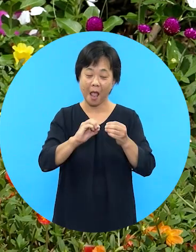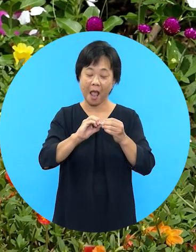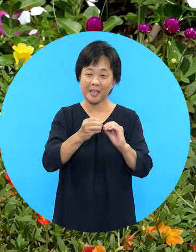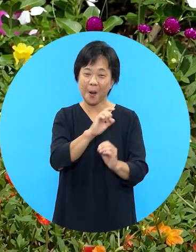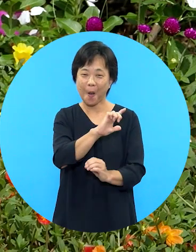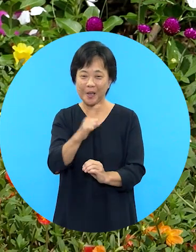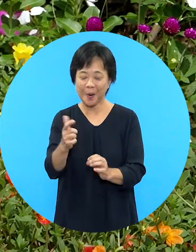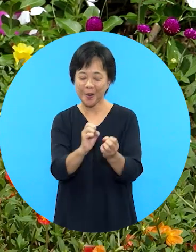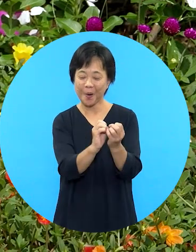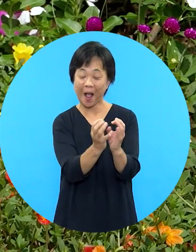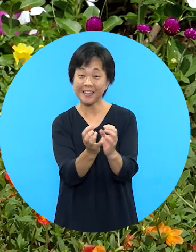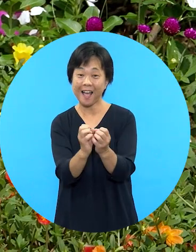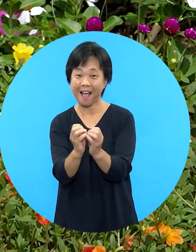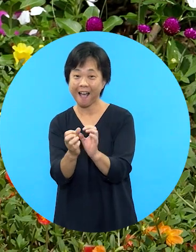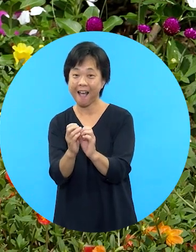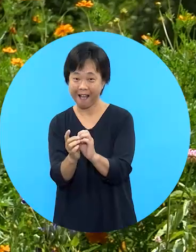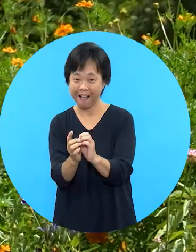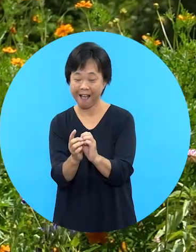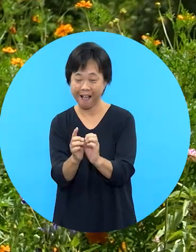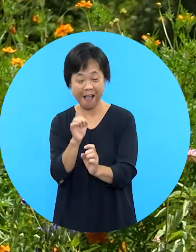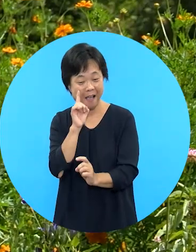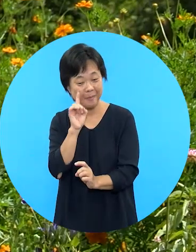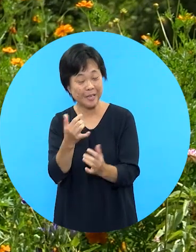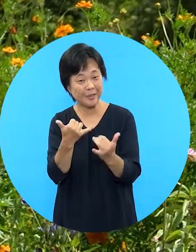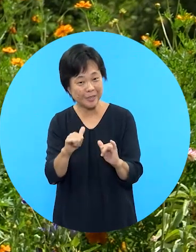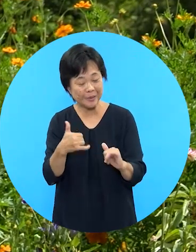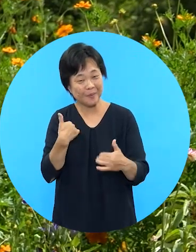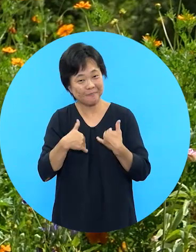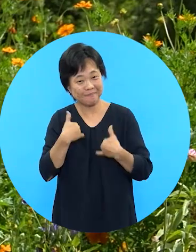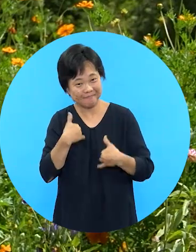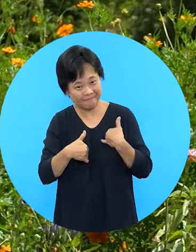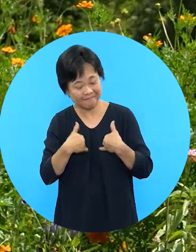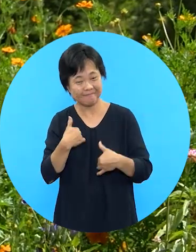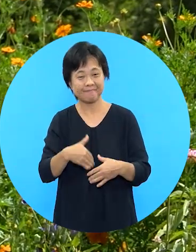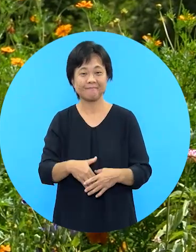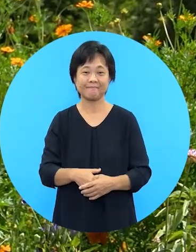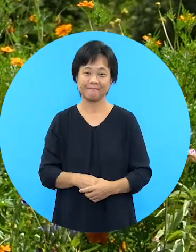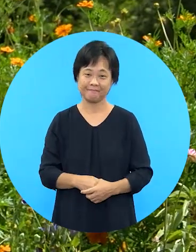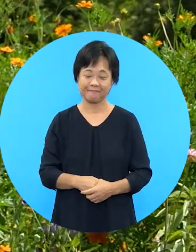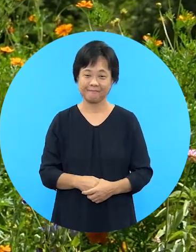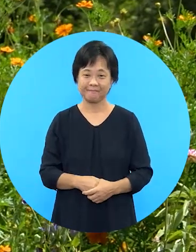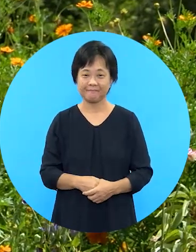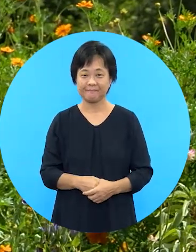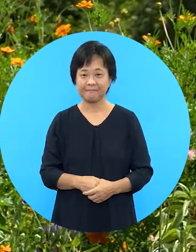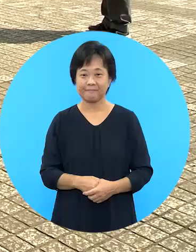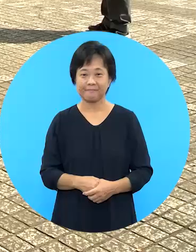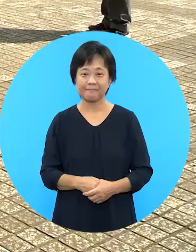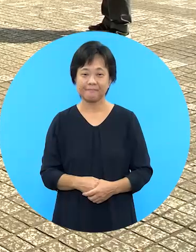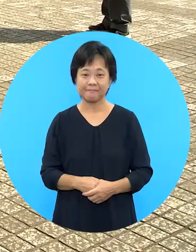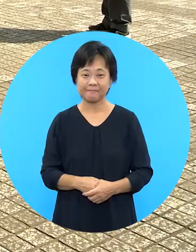色とりどりの花々が訪れる人を楽しませてくれます。